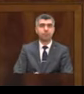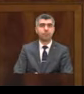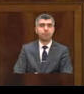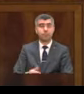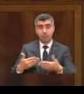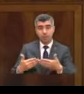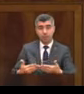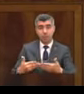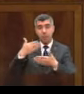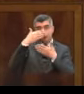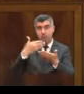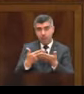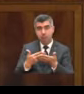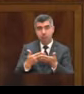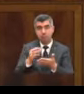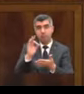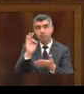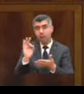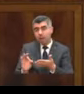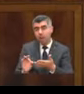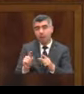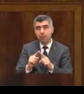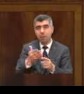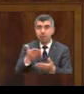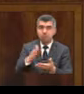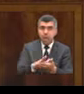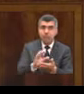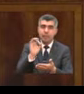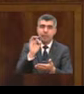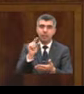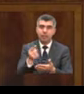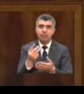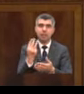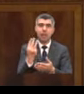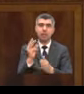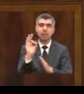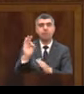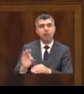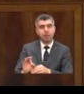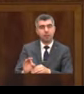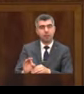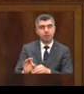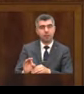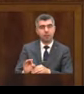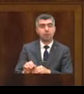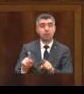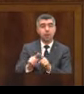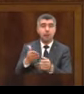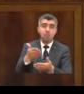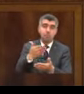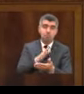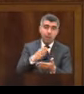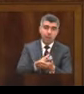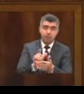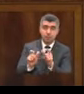السياق المغرب نسبة الإصابة لم تتجاوز 0.03%، ونسبة كذلك الوفيات لم